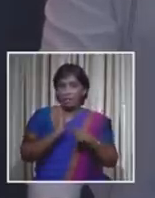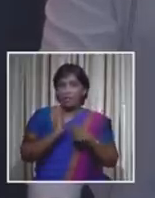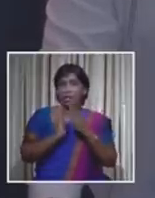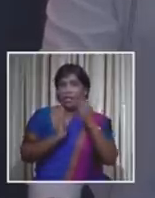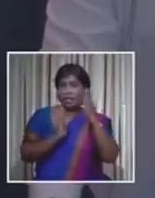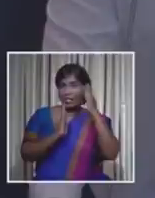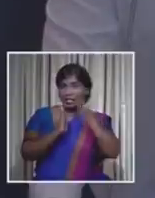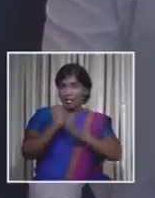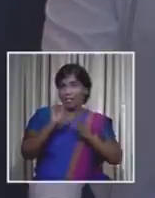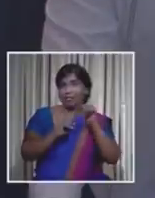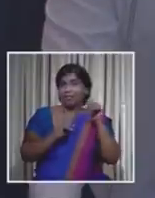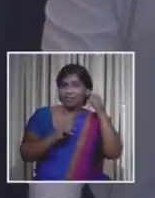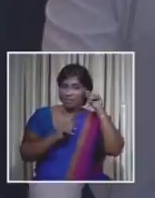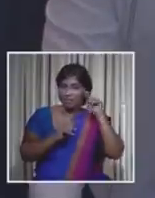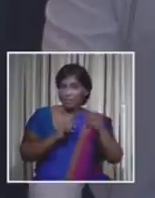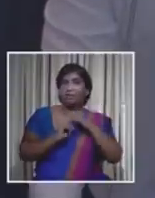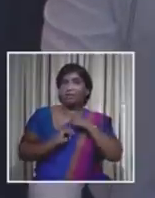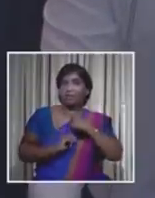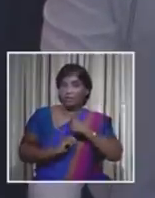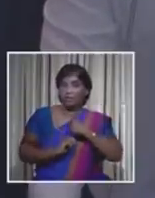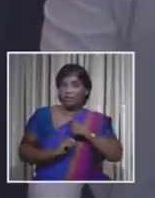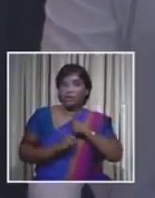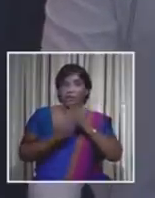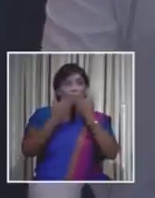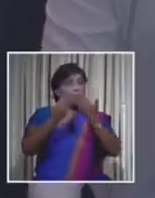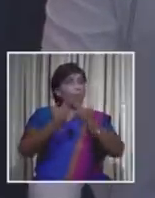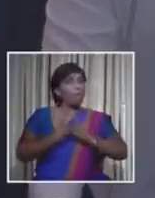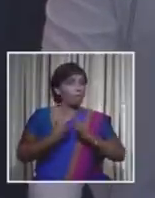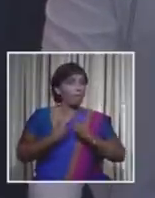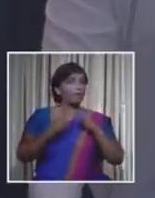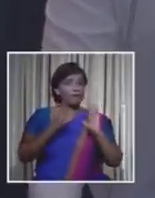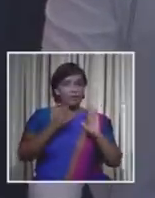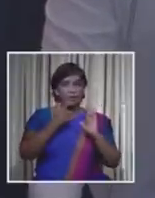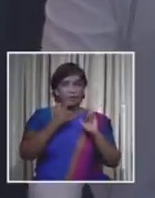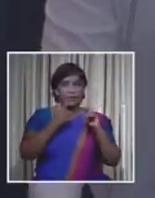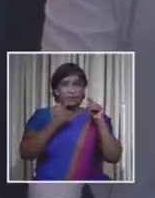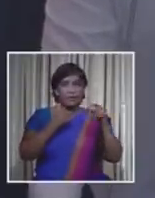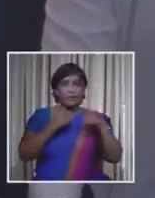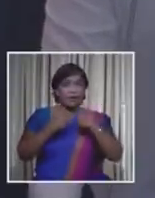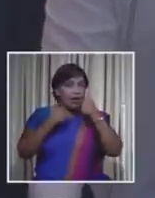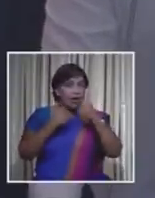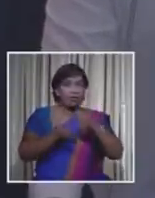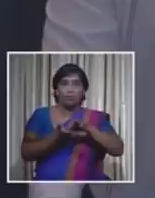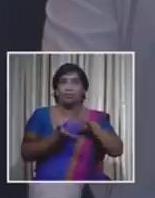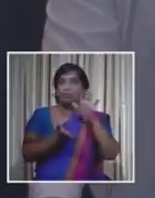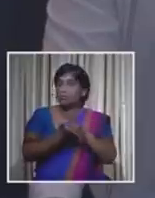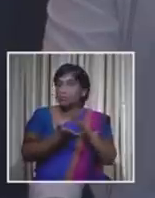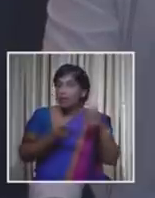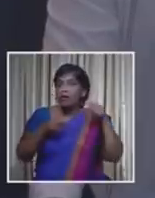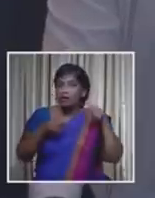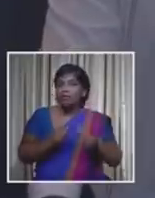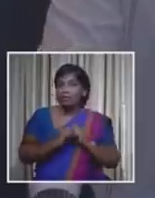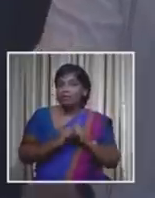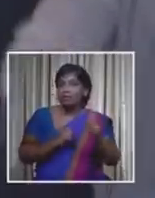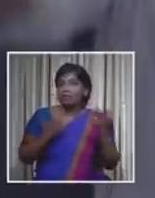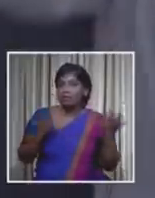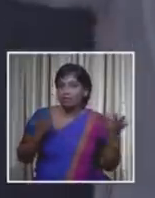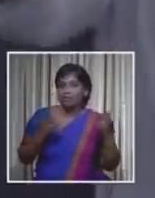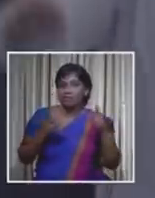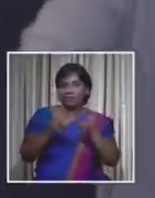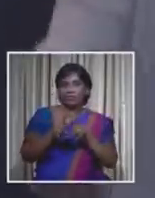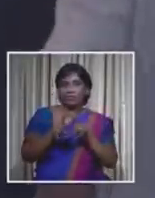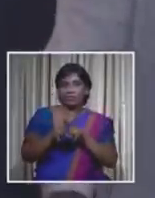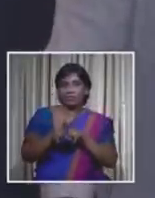මැතිණිය සම්බන්ධයෙන් තීරණේ වෙලෙදි මට අවවාද කරා මිසක එදා මේකට හරි තීන්දුවක් ගත්තනම් අද මේ දේ වෙන්නේ නැහැ කියන එකත් කියන්න ඕනේ.